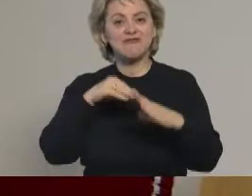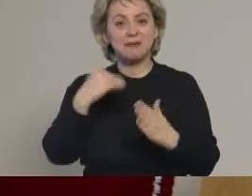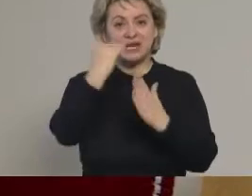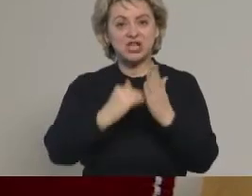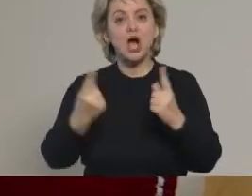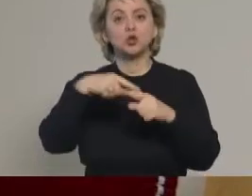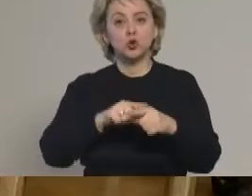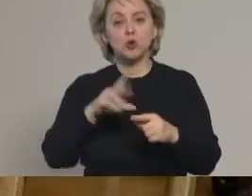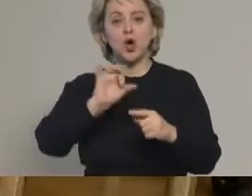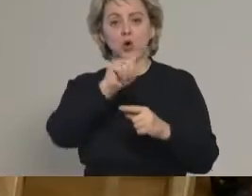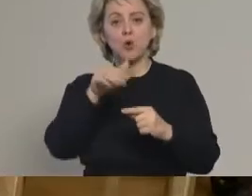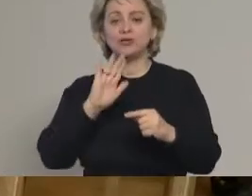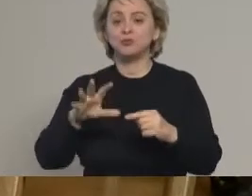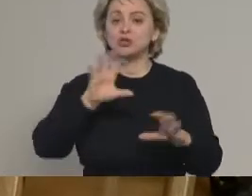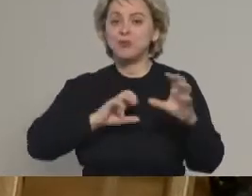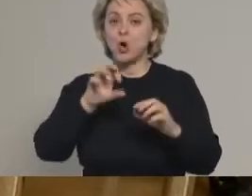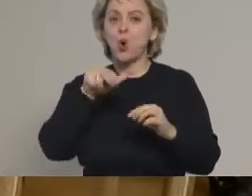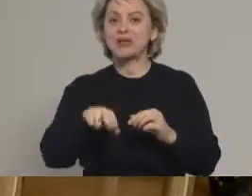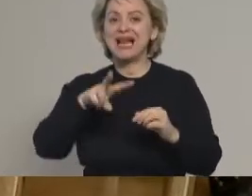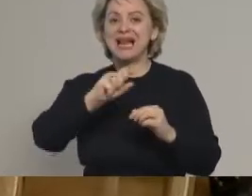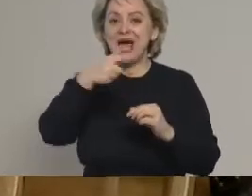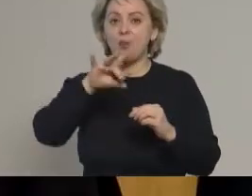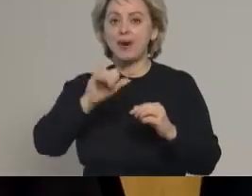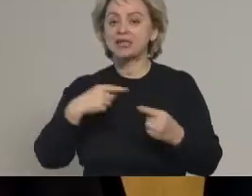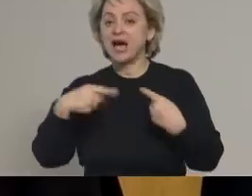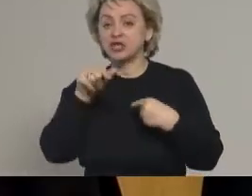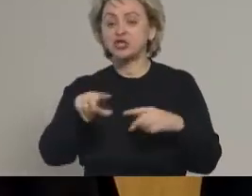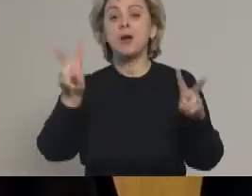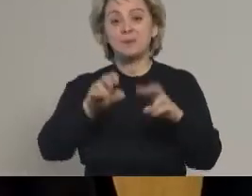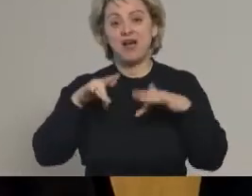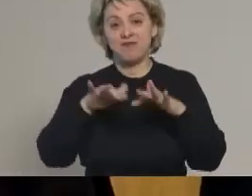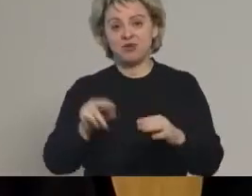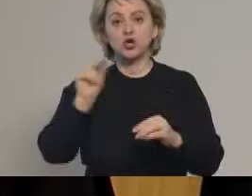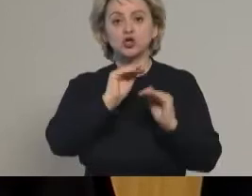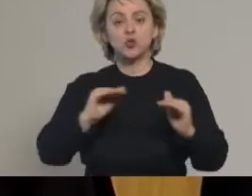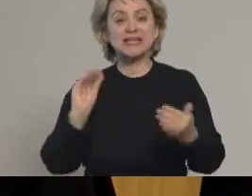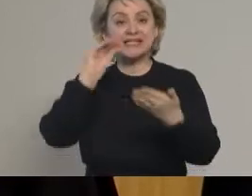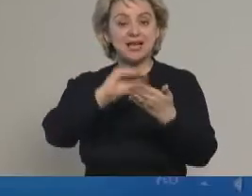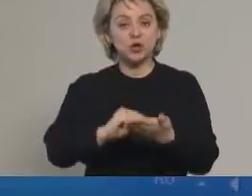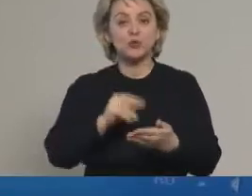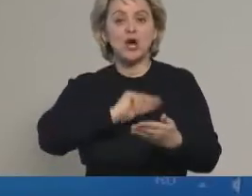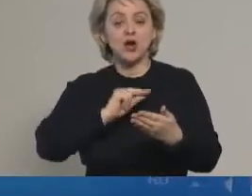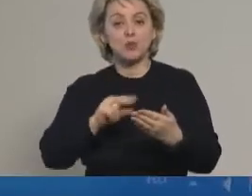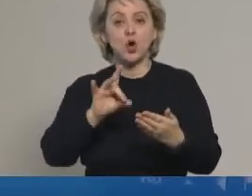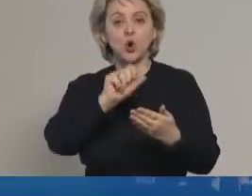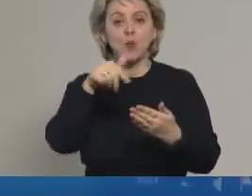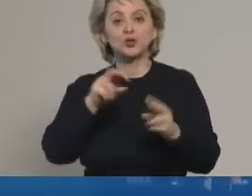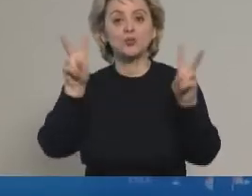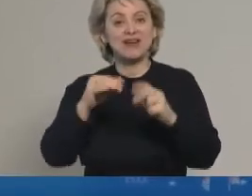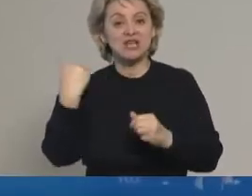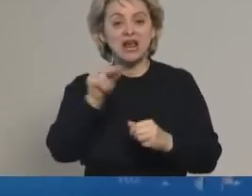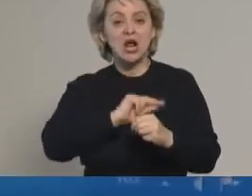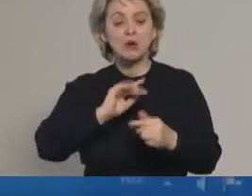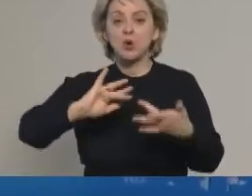критерии, по которым робот будет медведя от леопарда отличать. И, наконец, проверка в деле. Школьники загрузили алгоритм роботу и проверили его работу